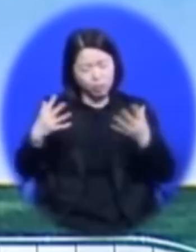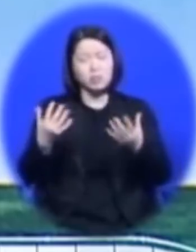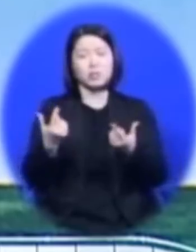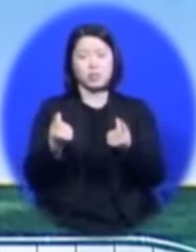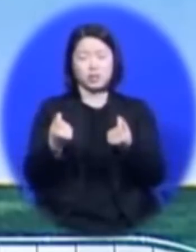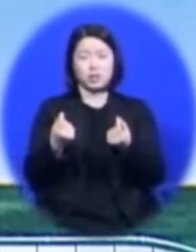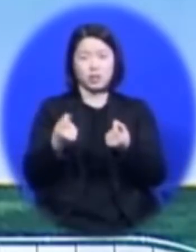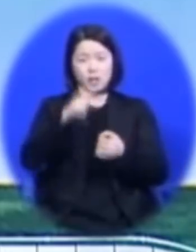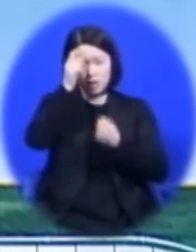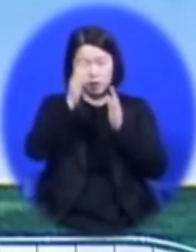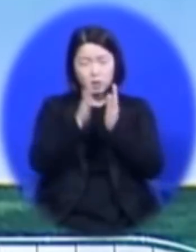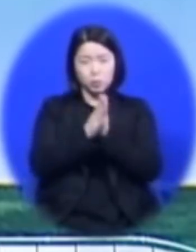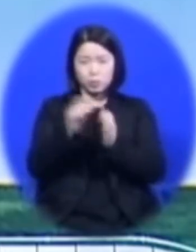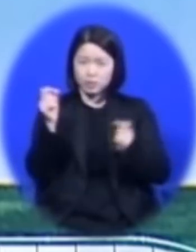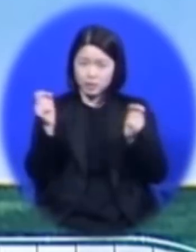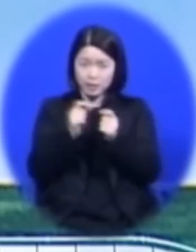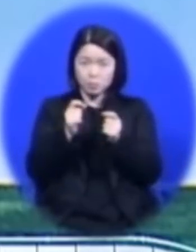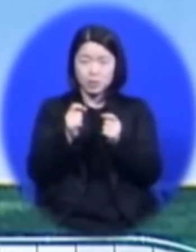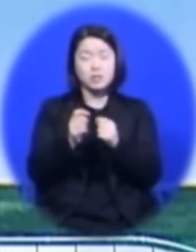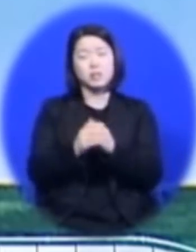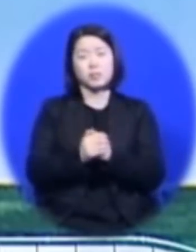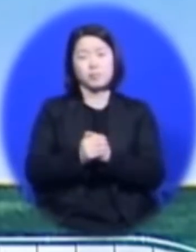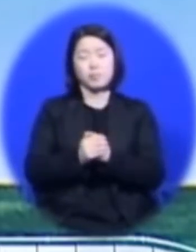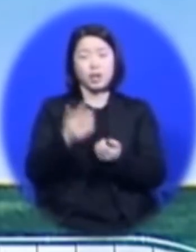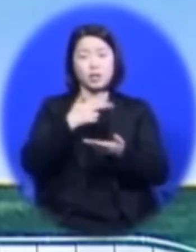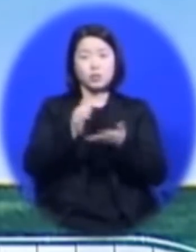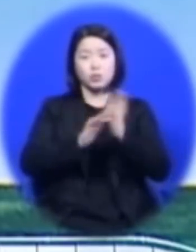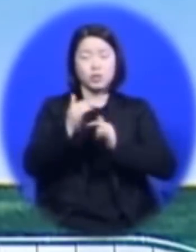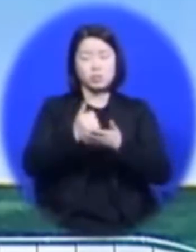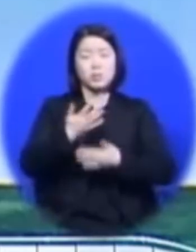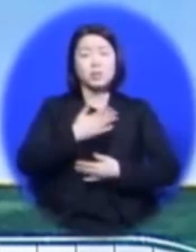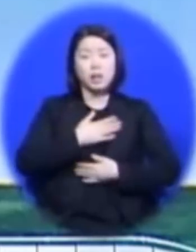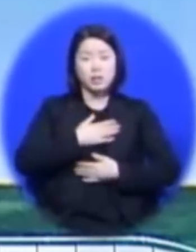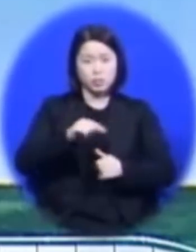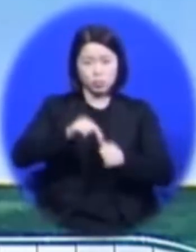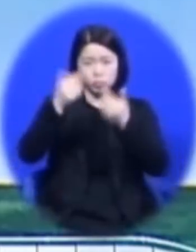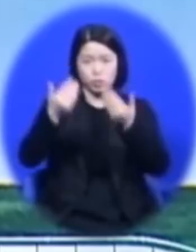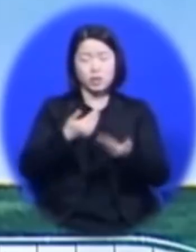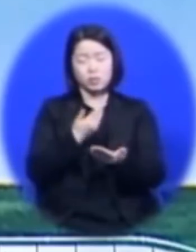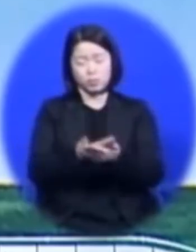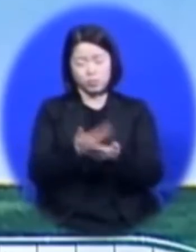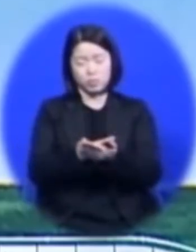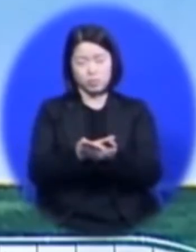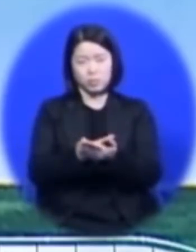기도는 아주 잘봤습니다 주 예수님 자를 구원해 주세요